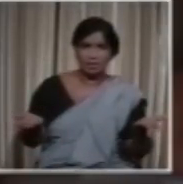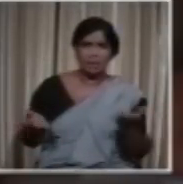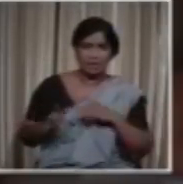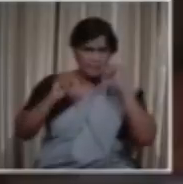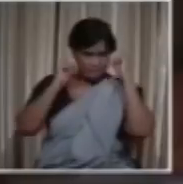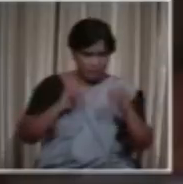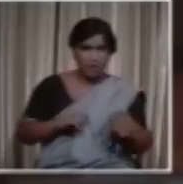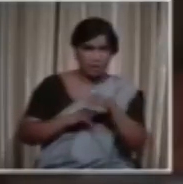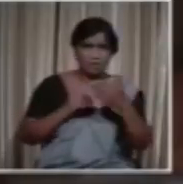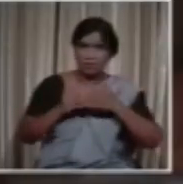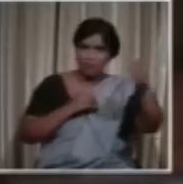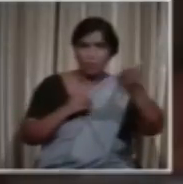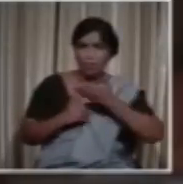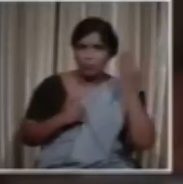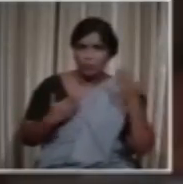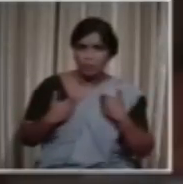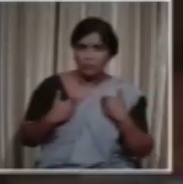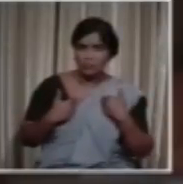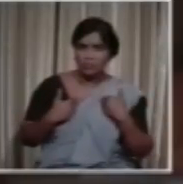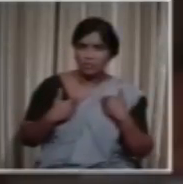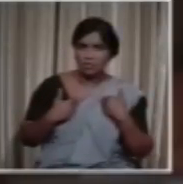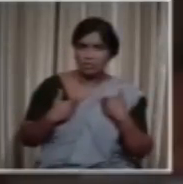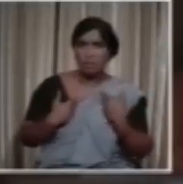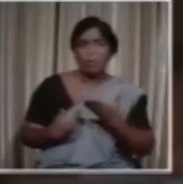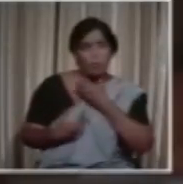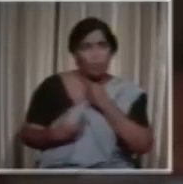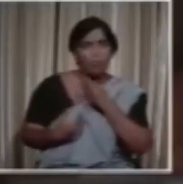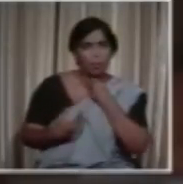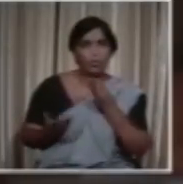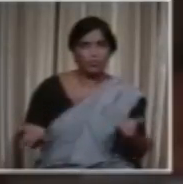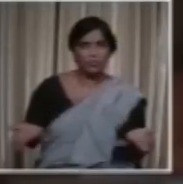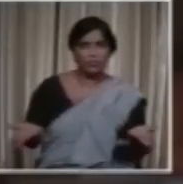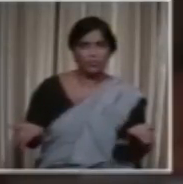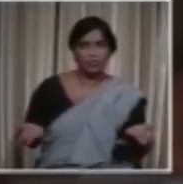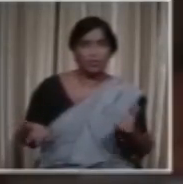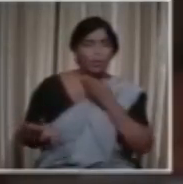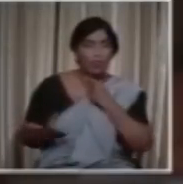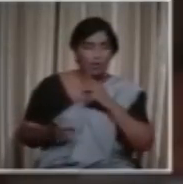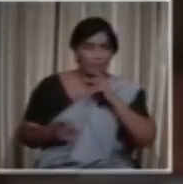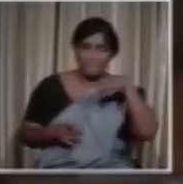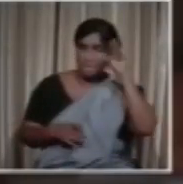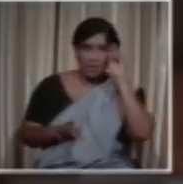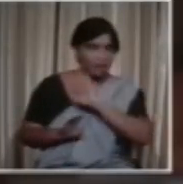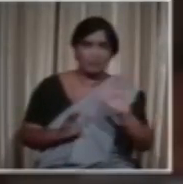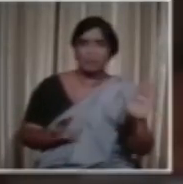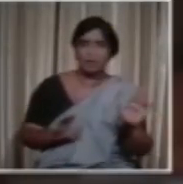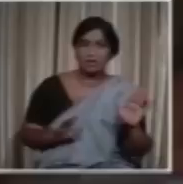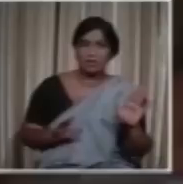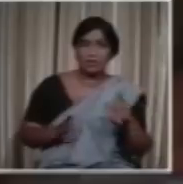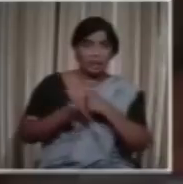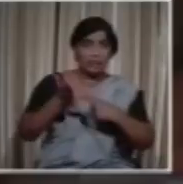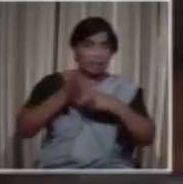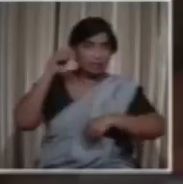සමාජයෙන් අපි ඉස්සරහට යන්න පුළුවන්ද මේ බොරුව මේක මේ බොරුවට අහුවෙන්න එපා මේක